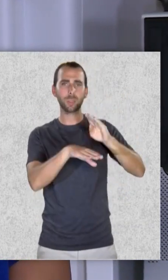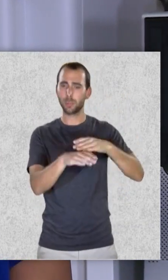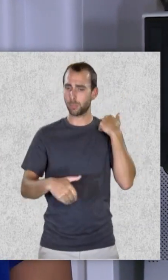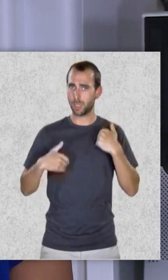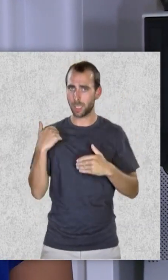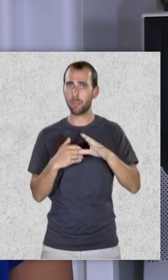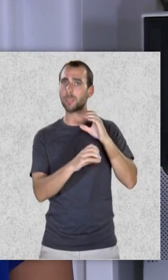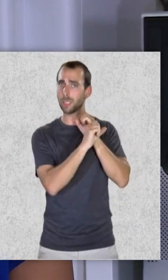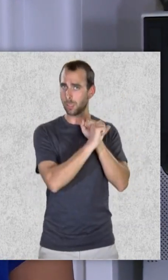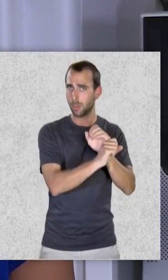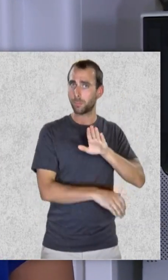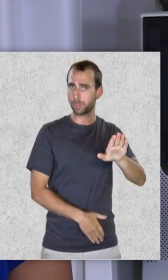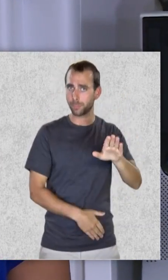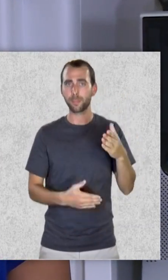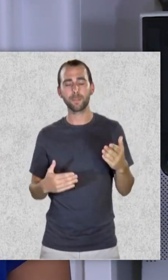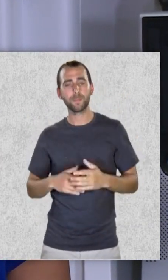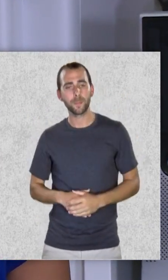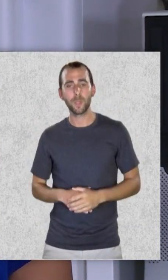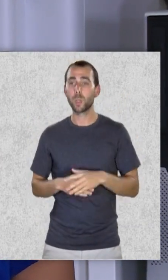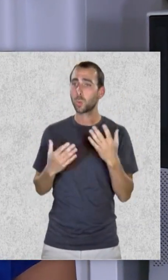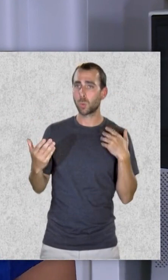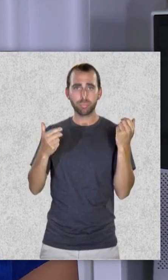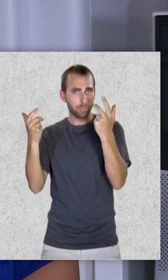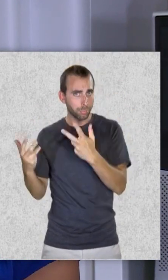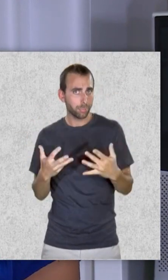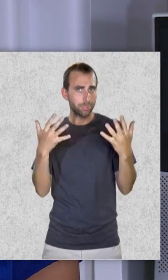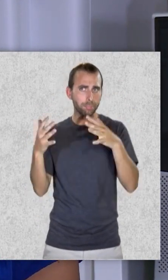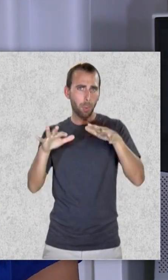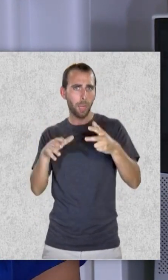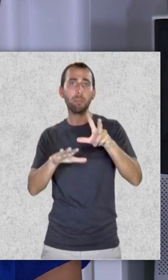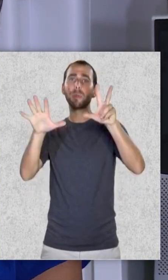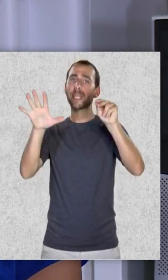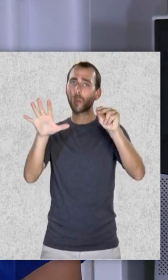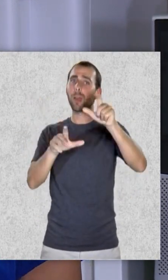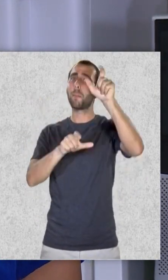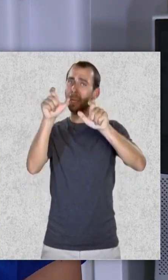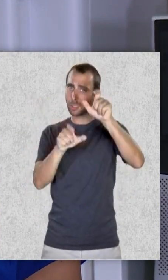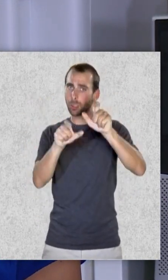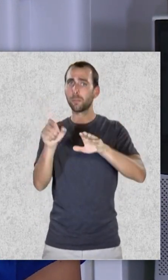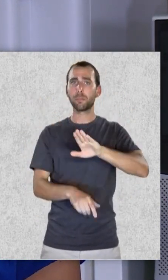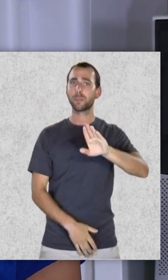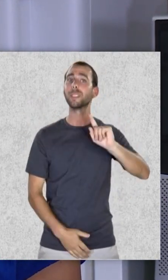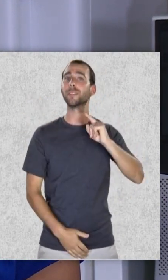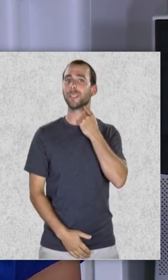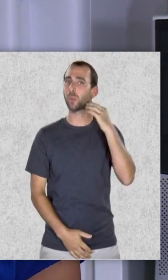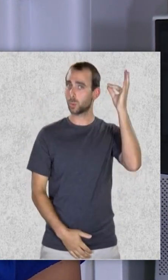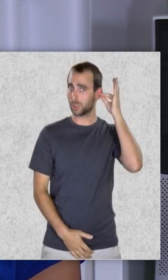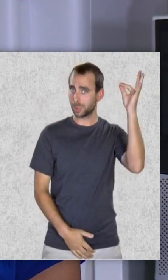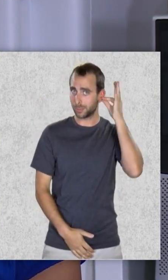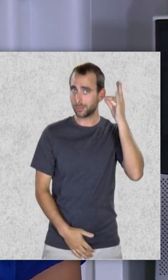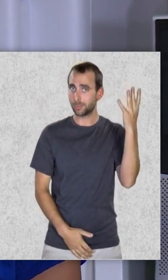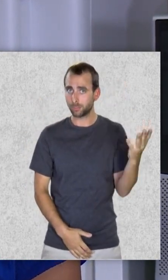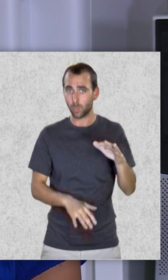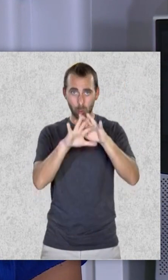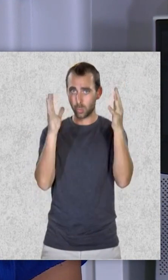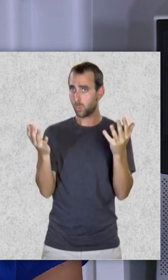On recense environ 80 personnes en déficience auditive. Et l'APS